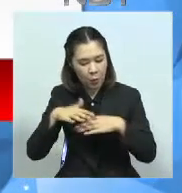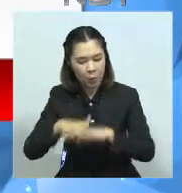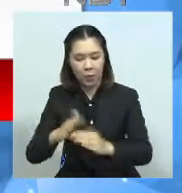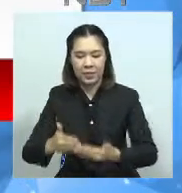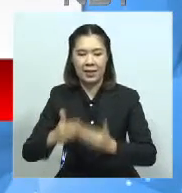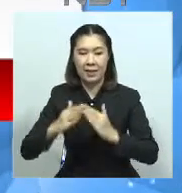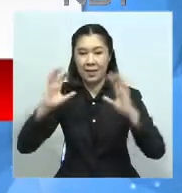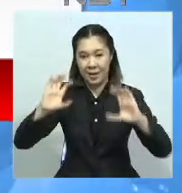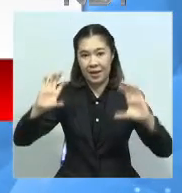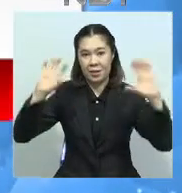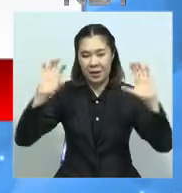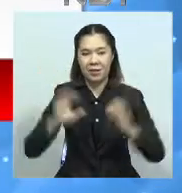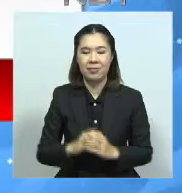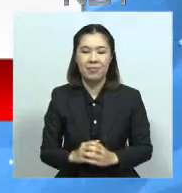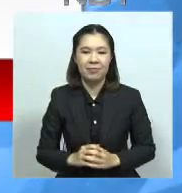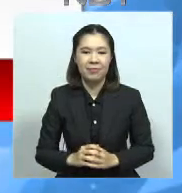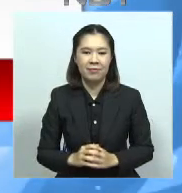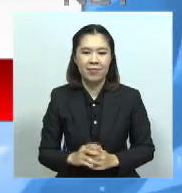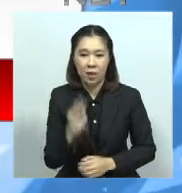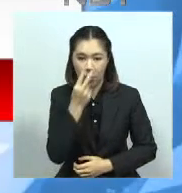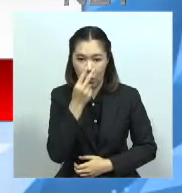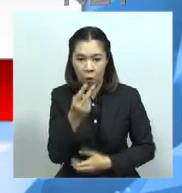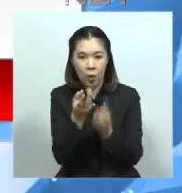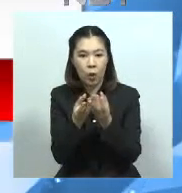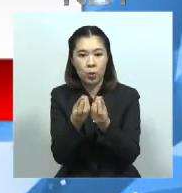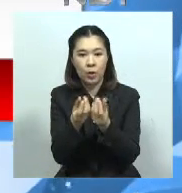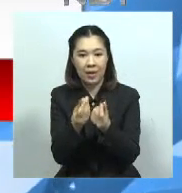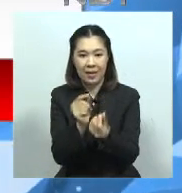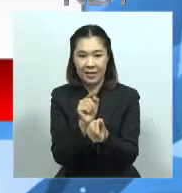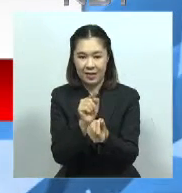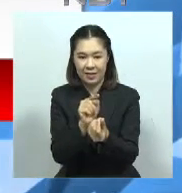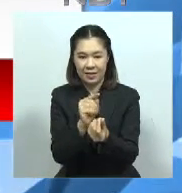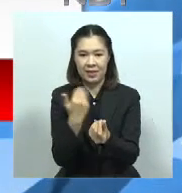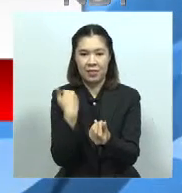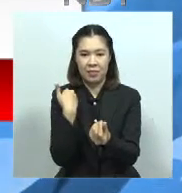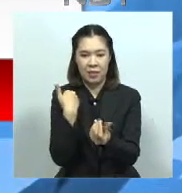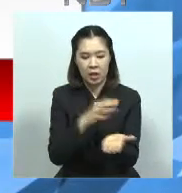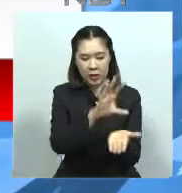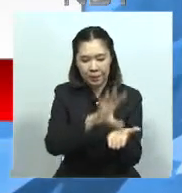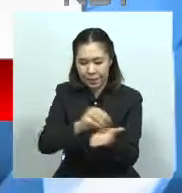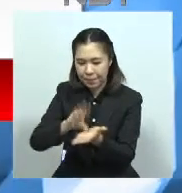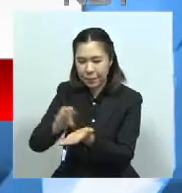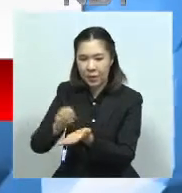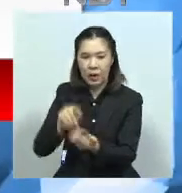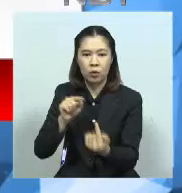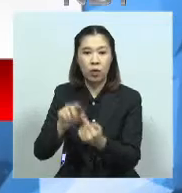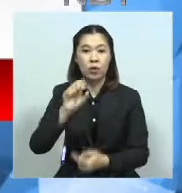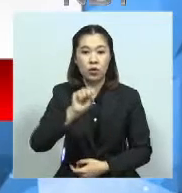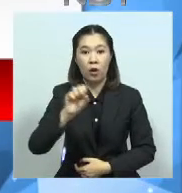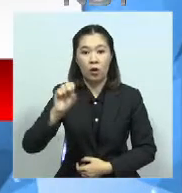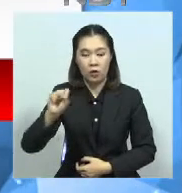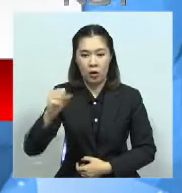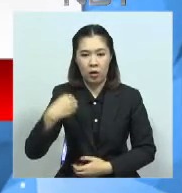ลกับพรรคพลังประชารัฐซึ่งก็จะเห็นนะคะว่าตัวเลขตอนนี้ที่พรรคพลังประชารัฐสามารถรวบรวมเสียงของส.ส.จ